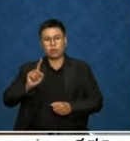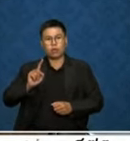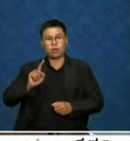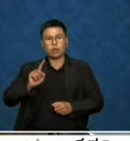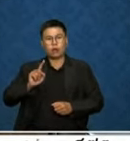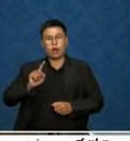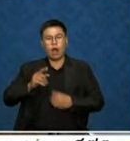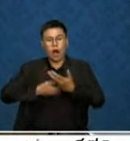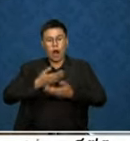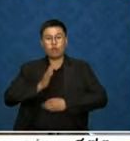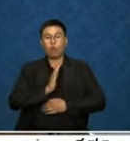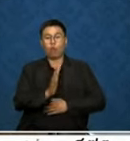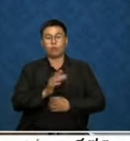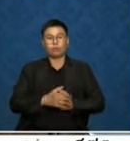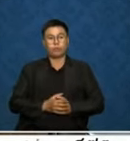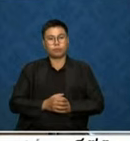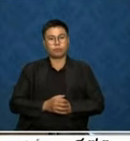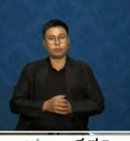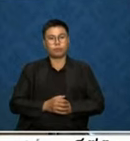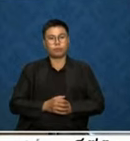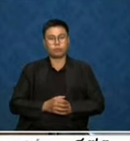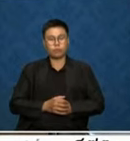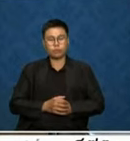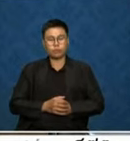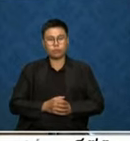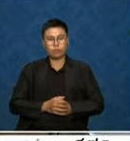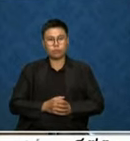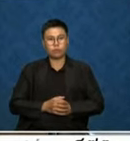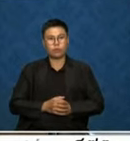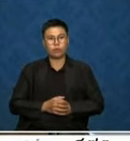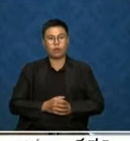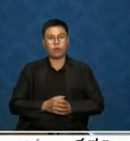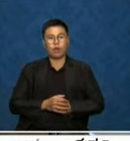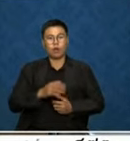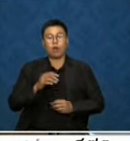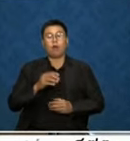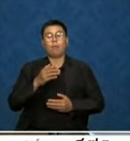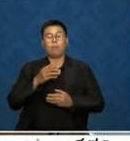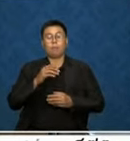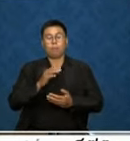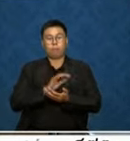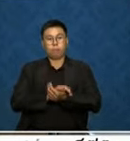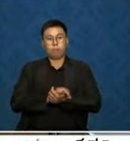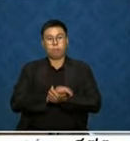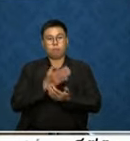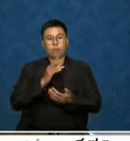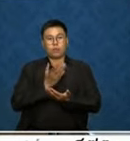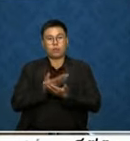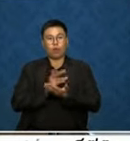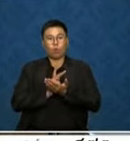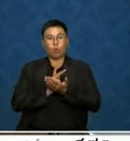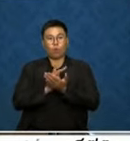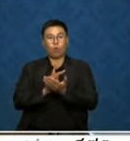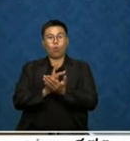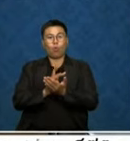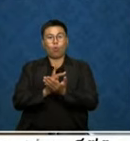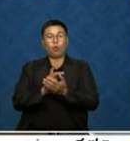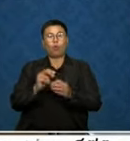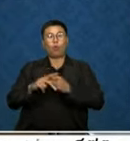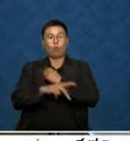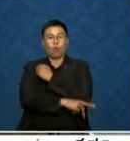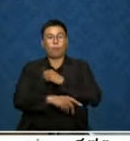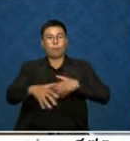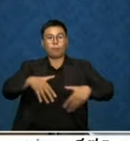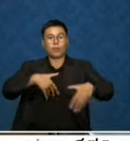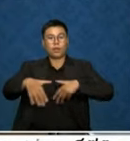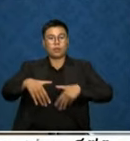พ.ร.บ.ขายตรงครับกับอีกอันหนึ่งครับพ.ร.บ.การกู้ยืมเงินที่เป็นการช่อโกงประชาชนครับ2ห